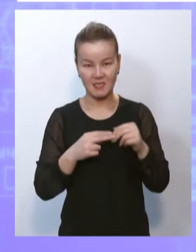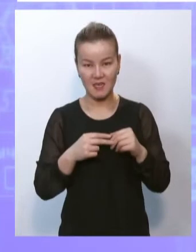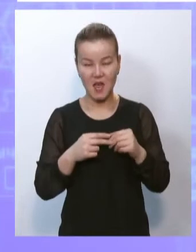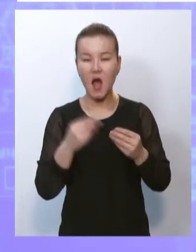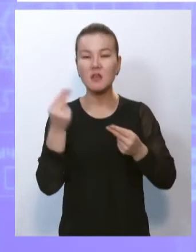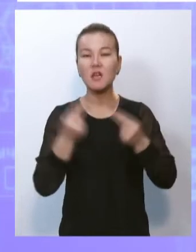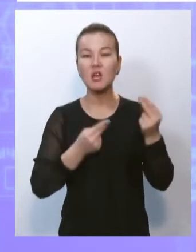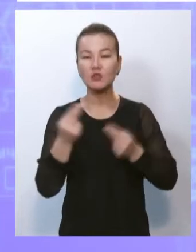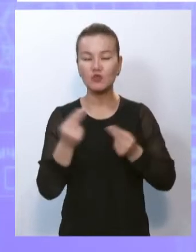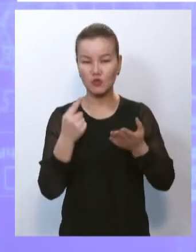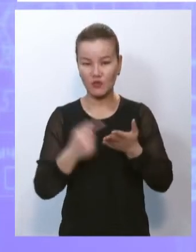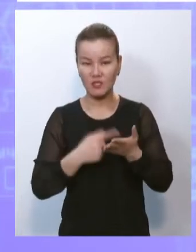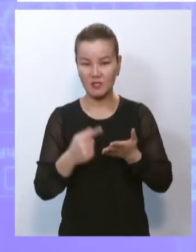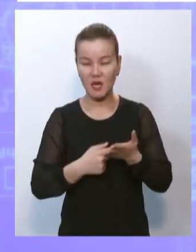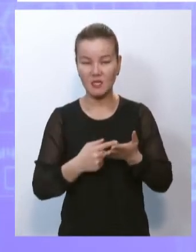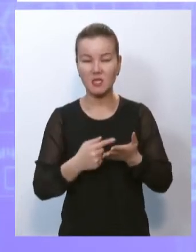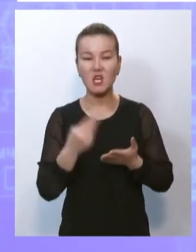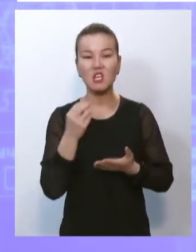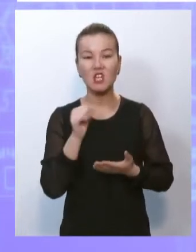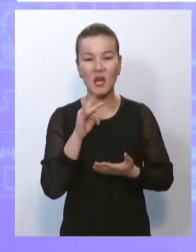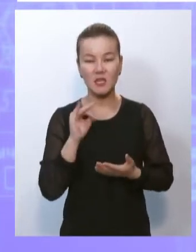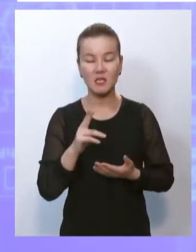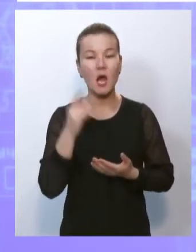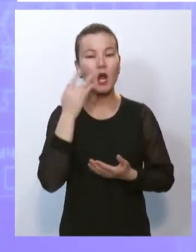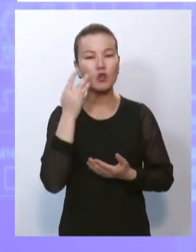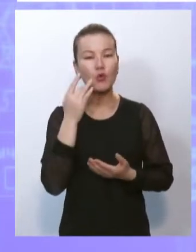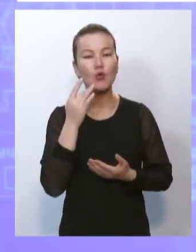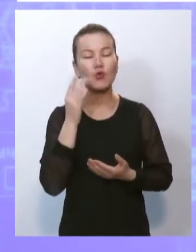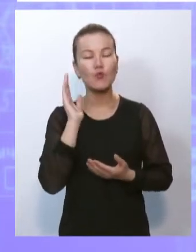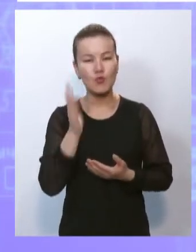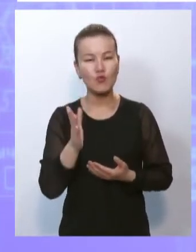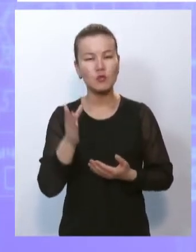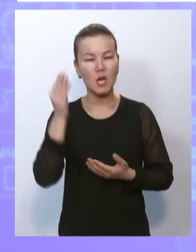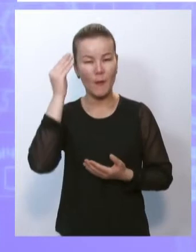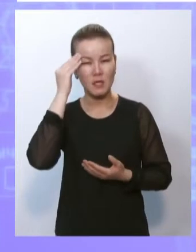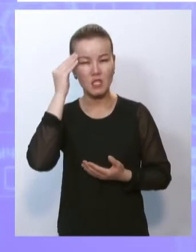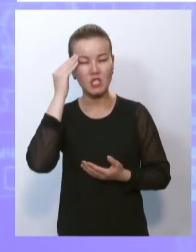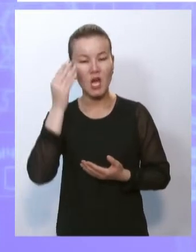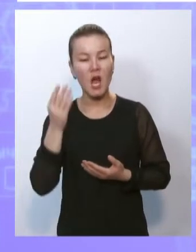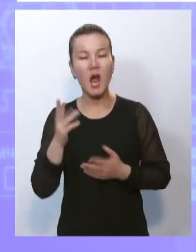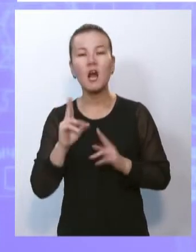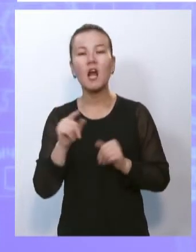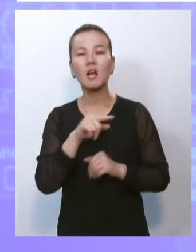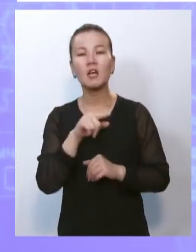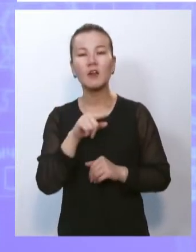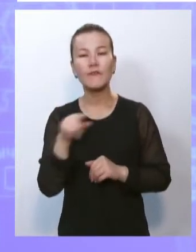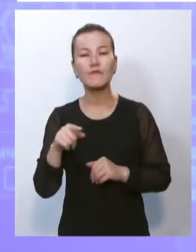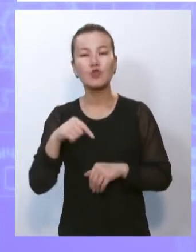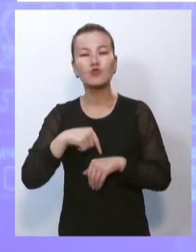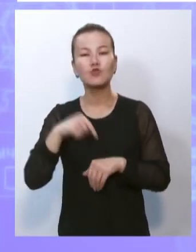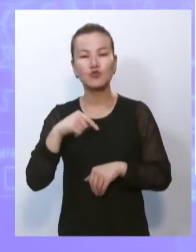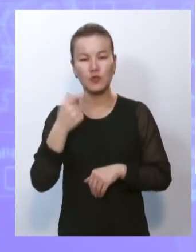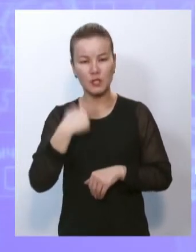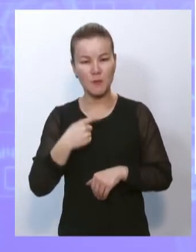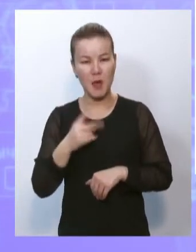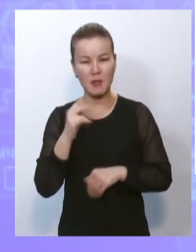нарисуйте в тетради шарик который будет обозначать как вы чувствовали себя на